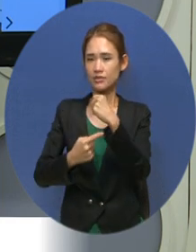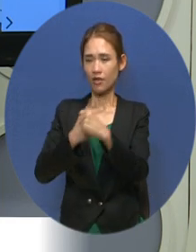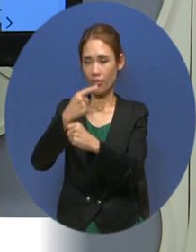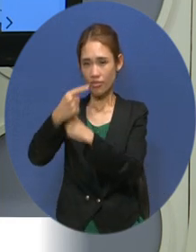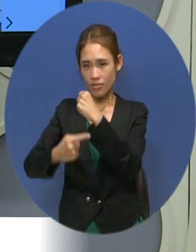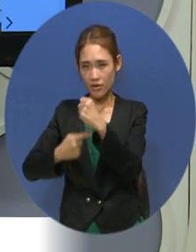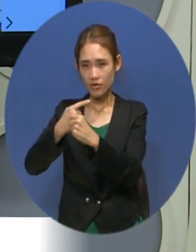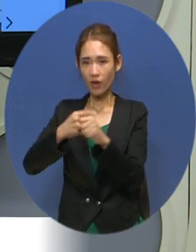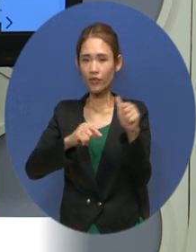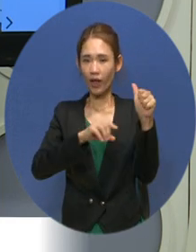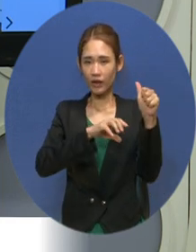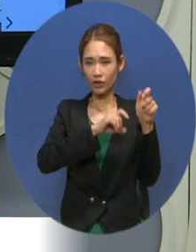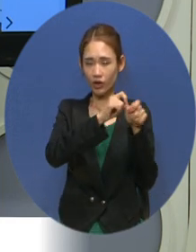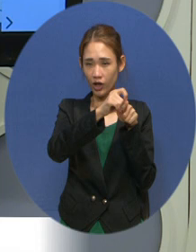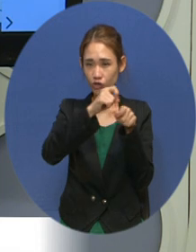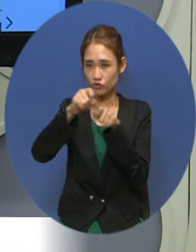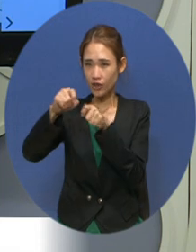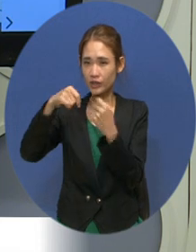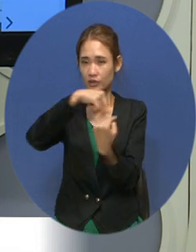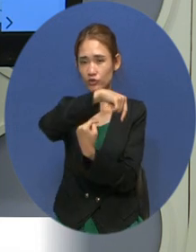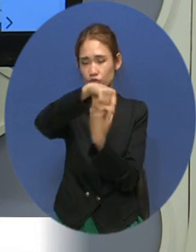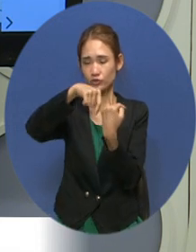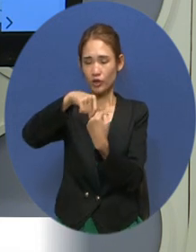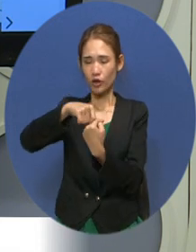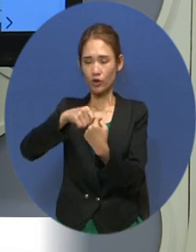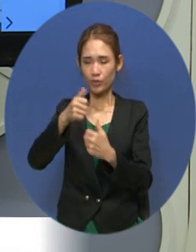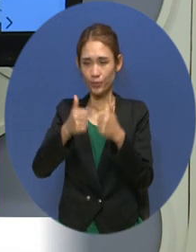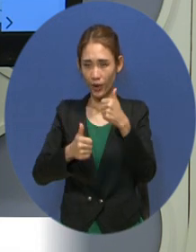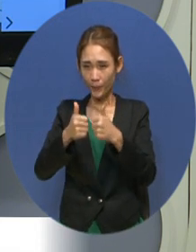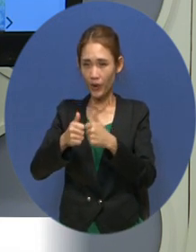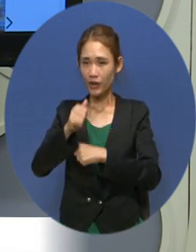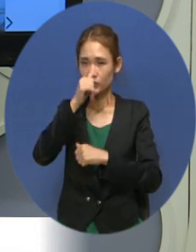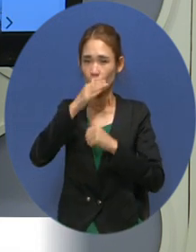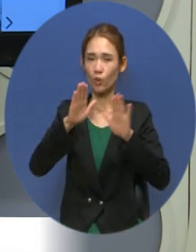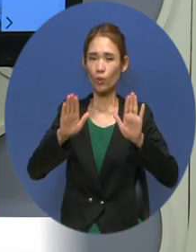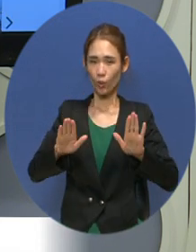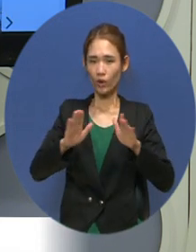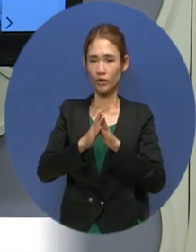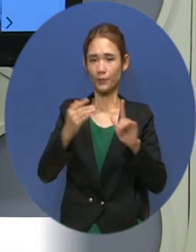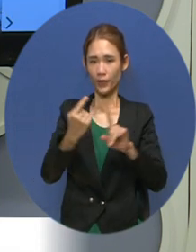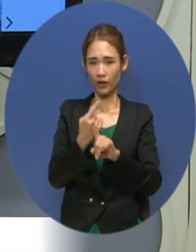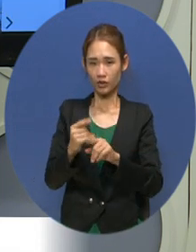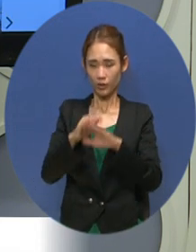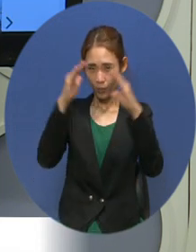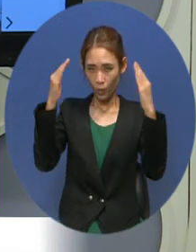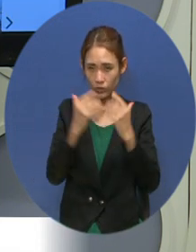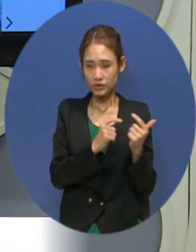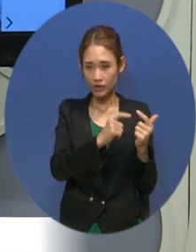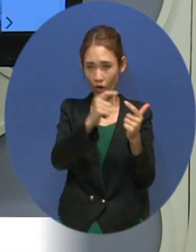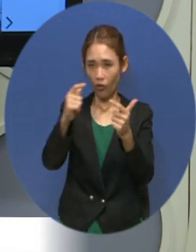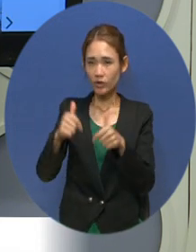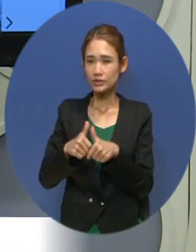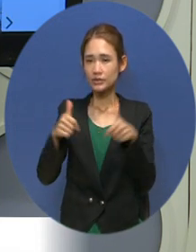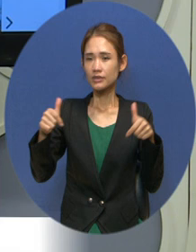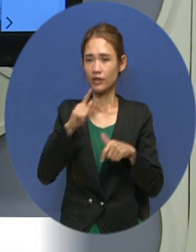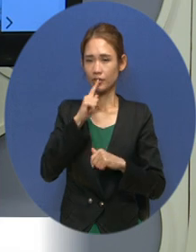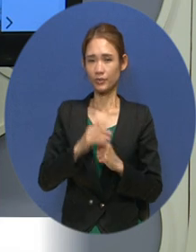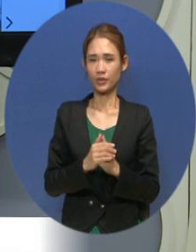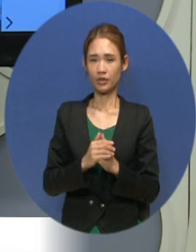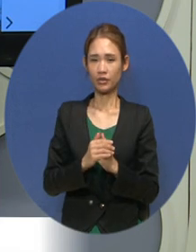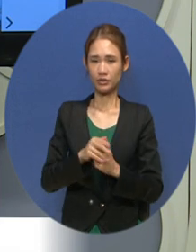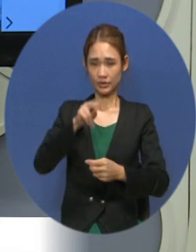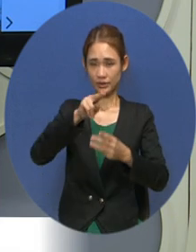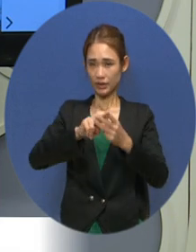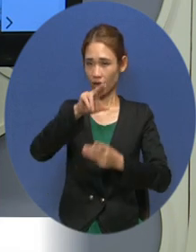5개 구에서 시범운영을 거쳤으며 이번 조치를 통해 서울시 전역으로 확대 합니다 해당